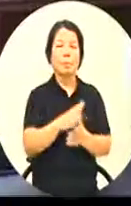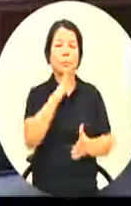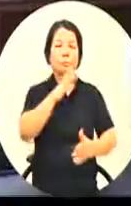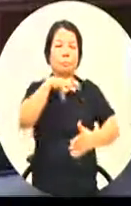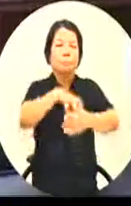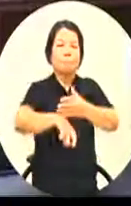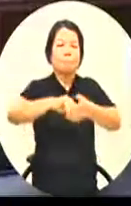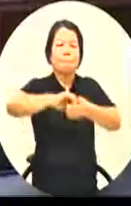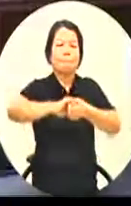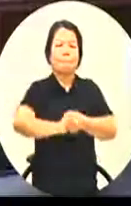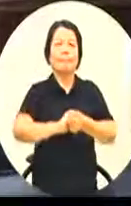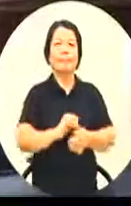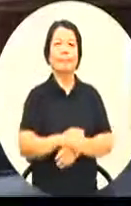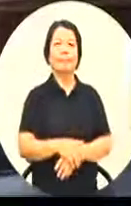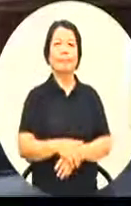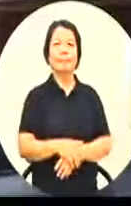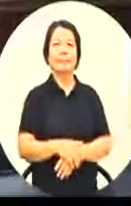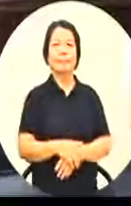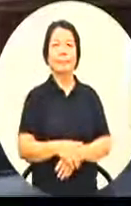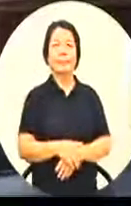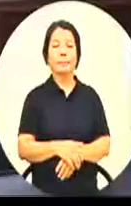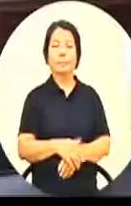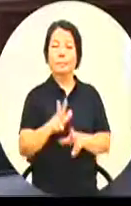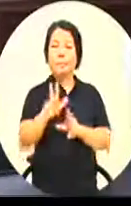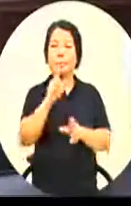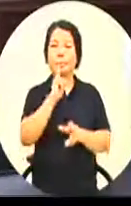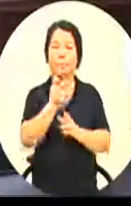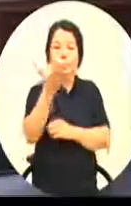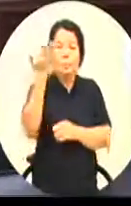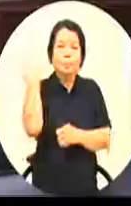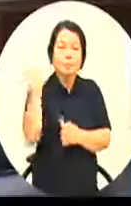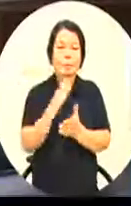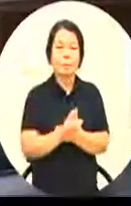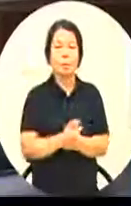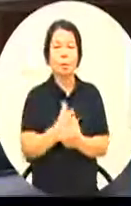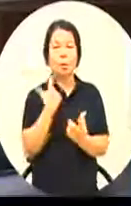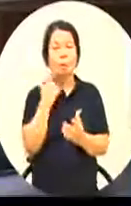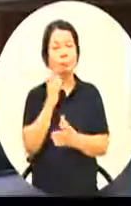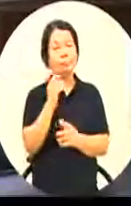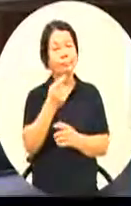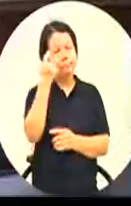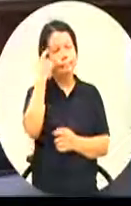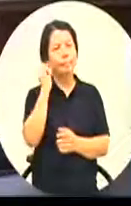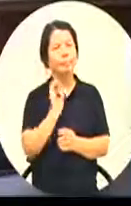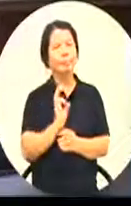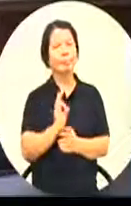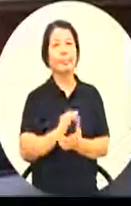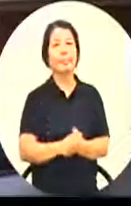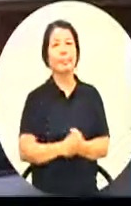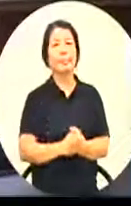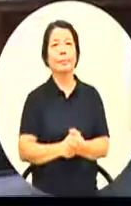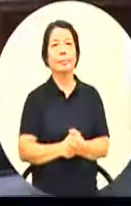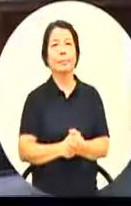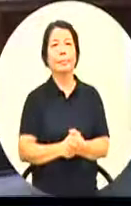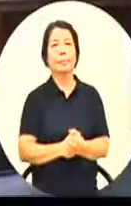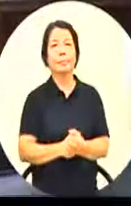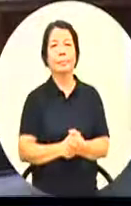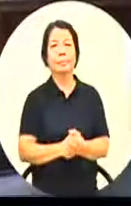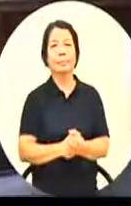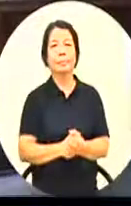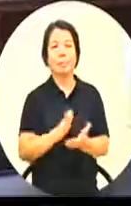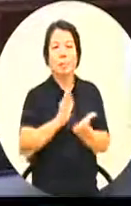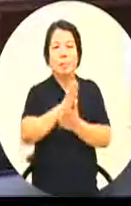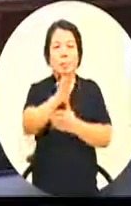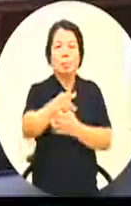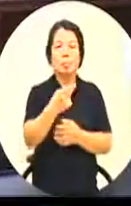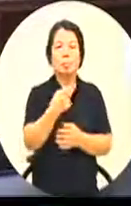好了。坦白说那个年代我不意外，我完全不意外。好，但是之后我记